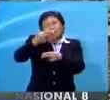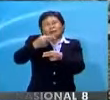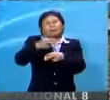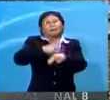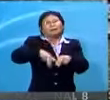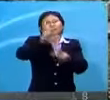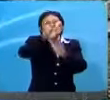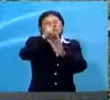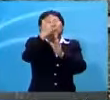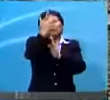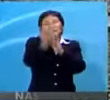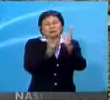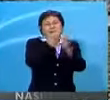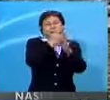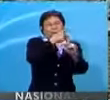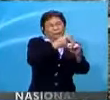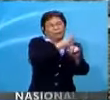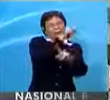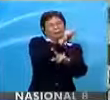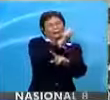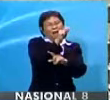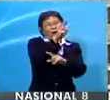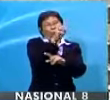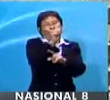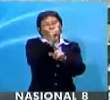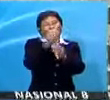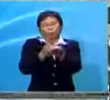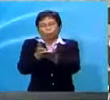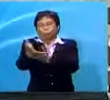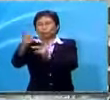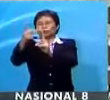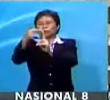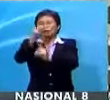kira-kira jam dari Tawau menuju ke Kota